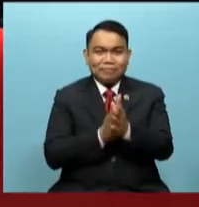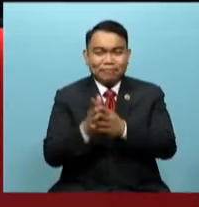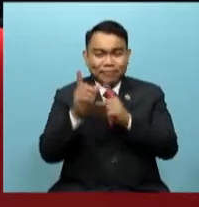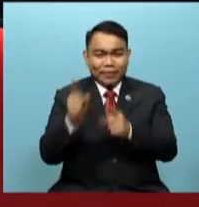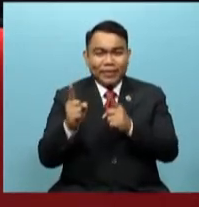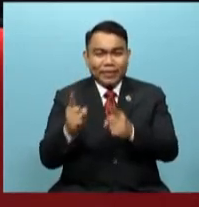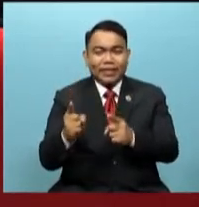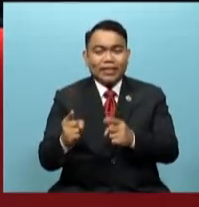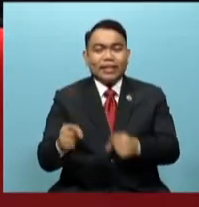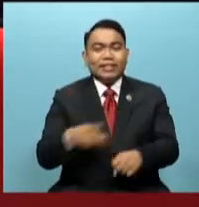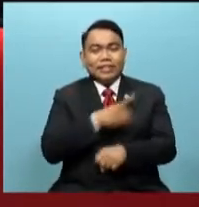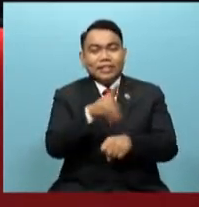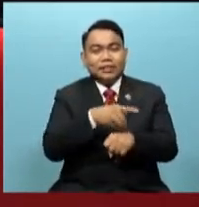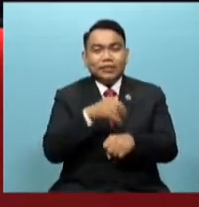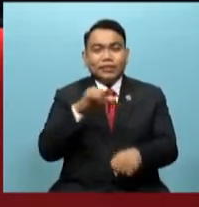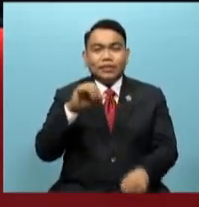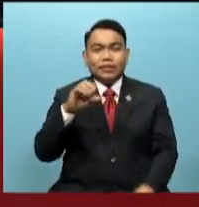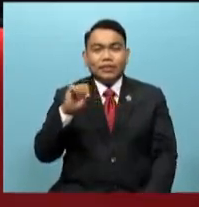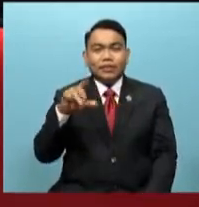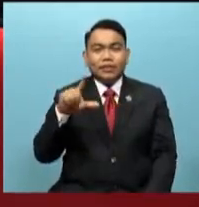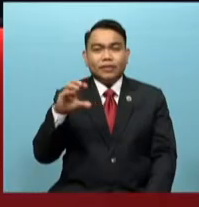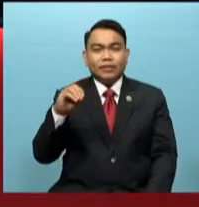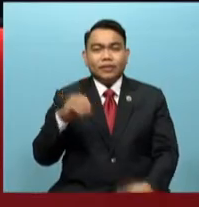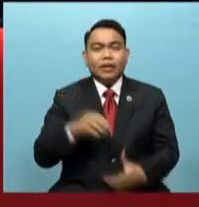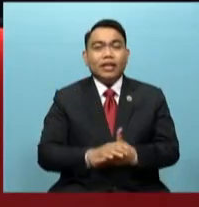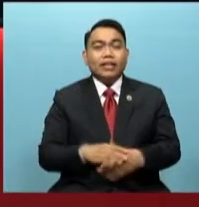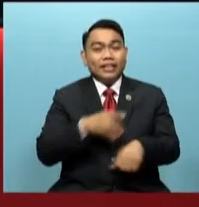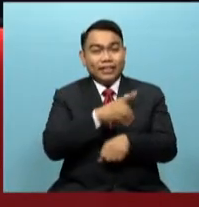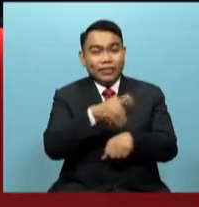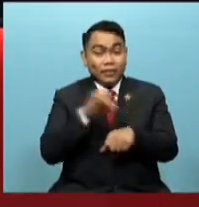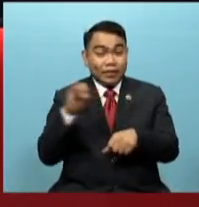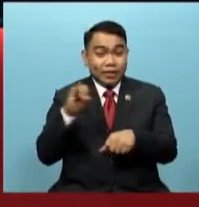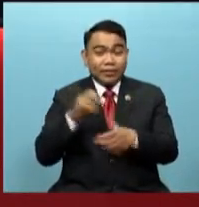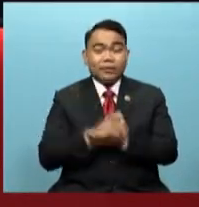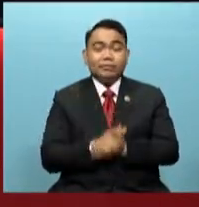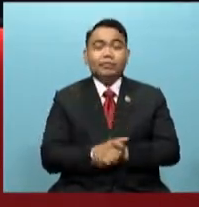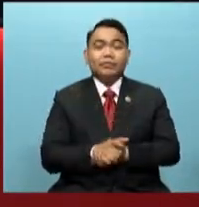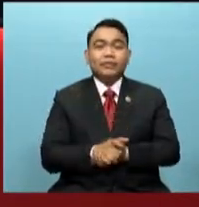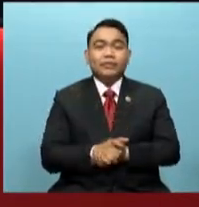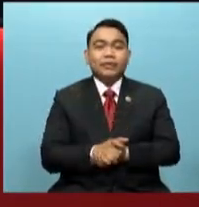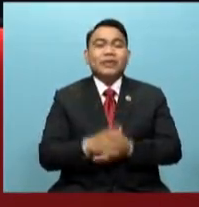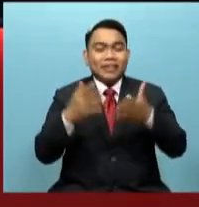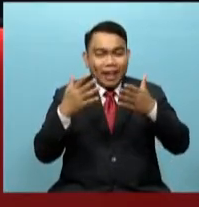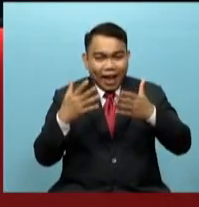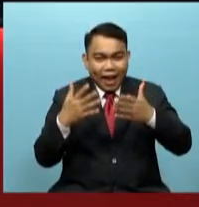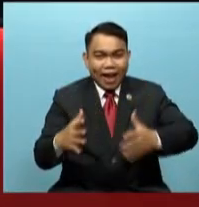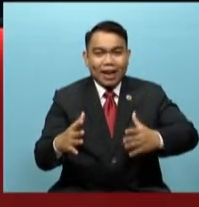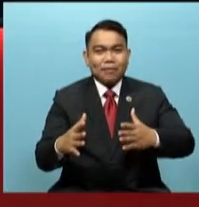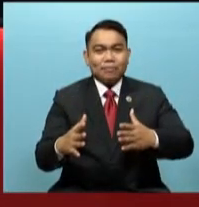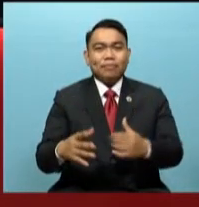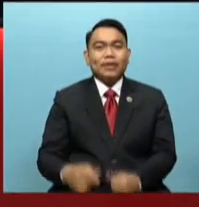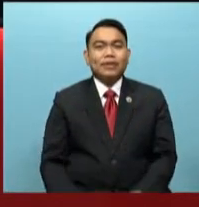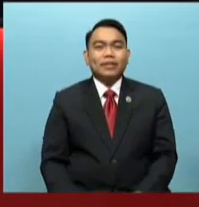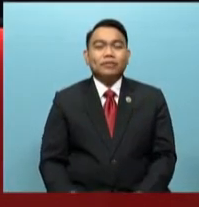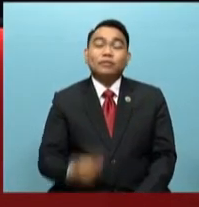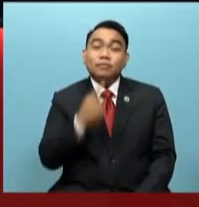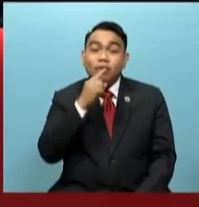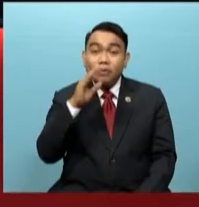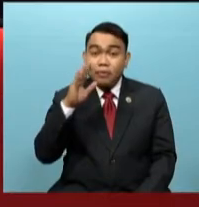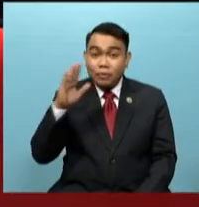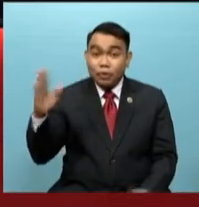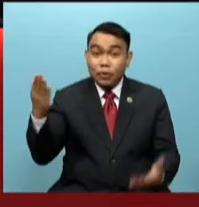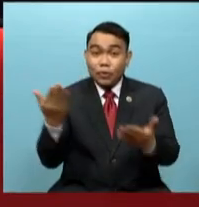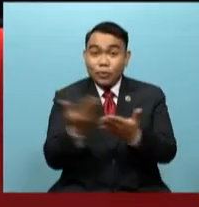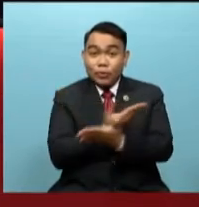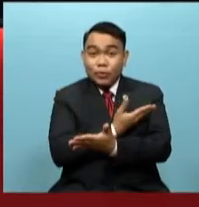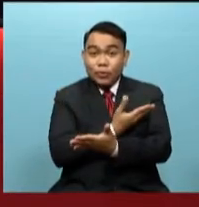South ang isang tanging pagtitipon sa lokal ng Iloilo City. Idinaos din sa banal na okasyon ang paninumpa ng mga bagong may tungkulin. Si